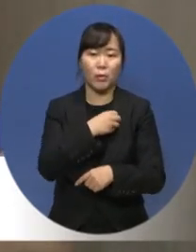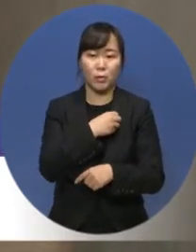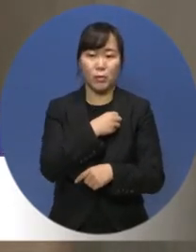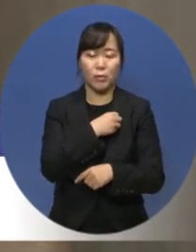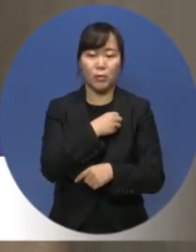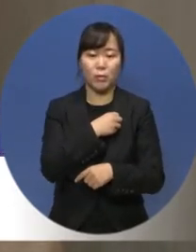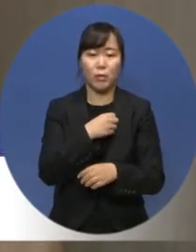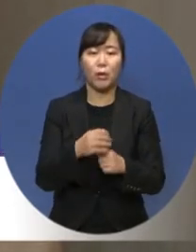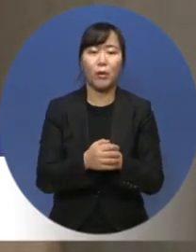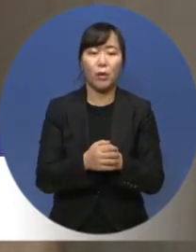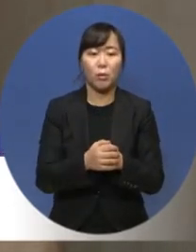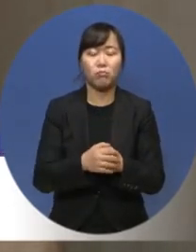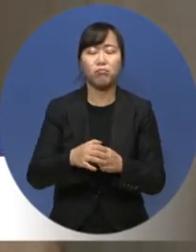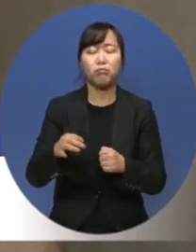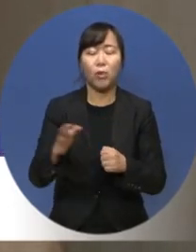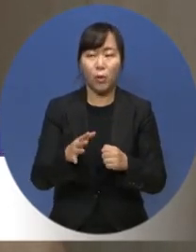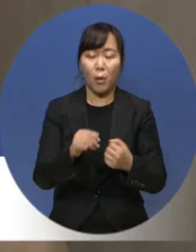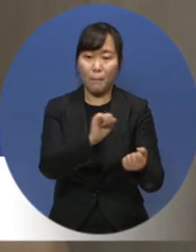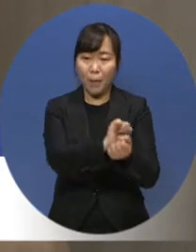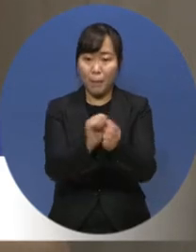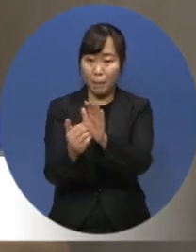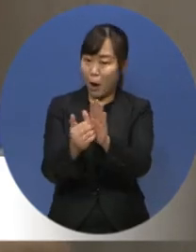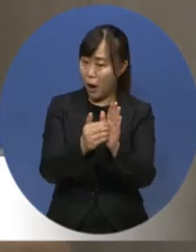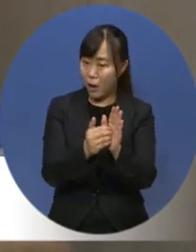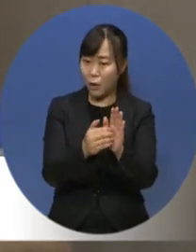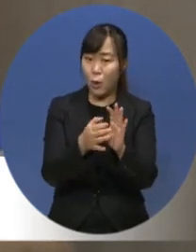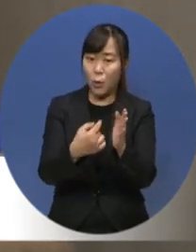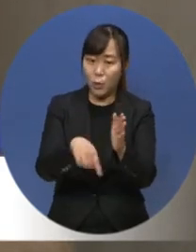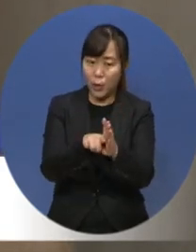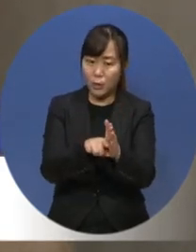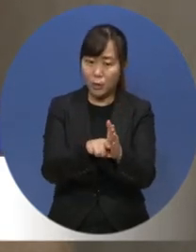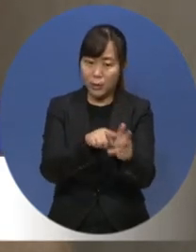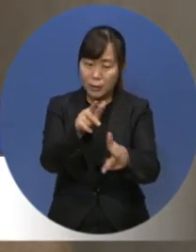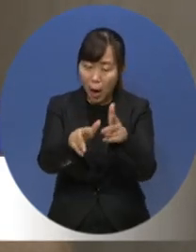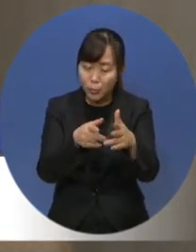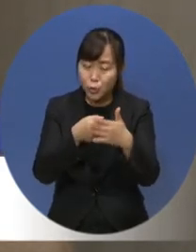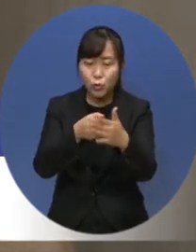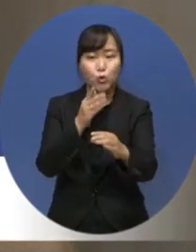무료로 방역사업을 하려고 지금 추진 중인데